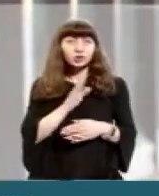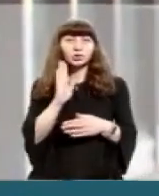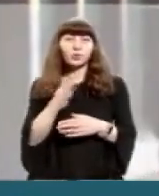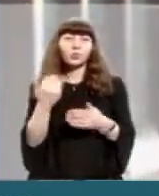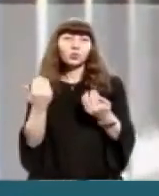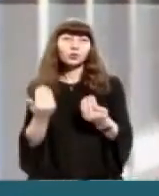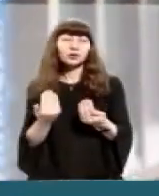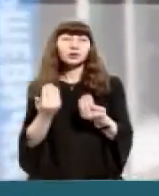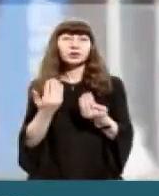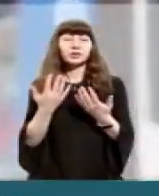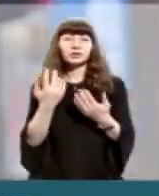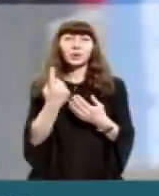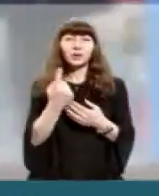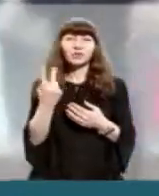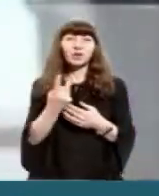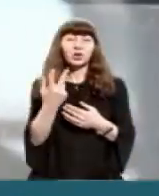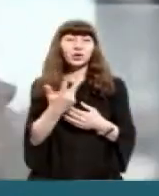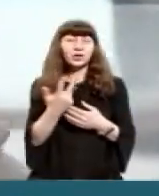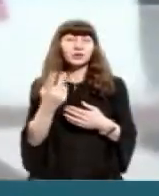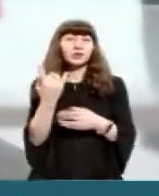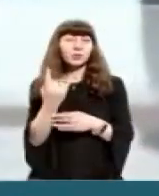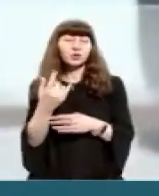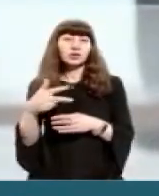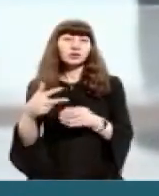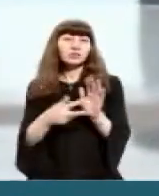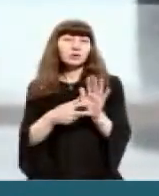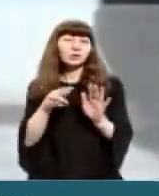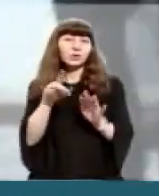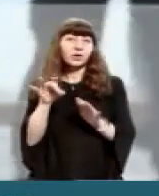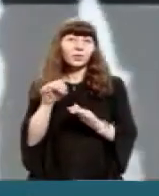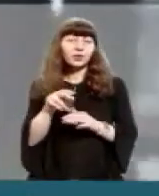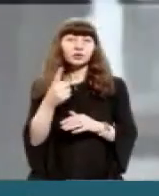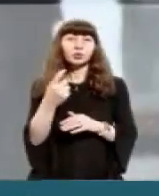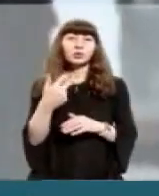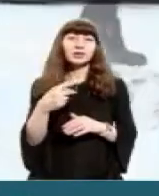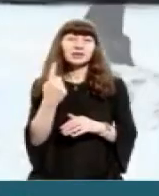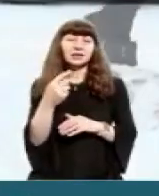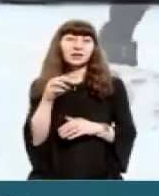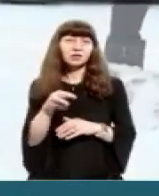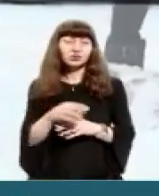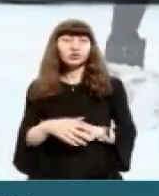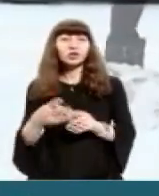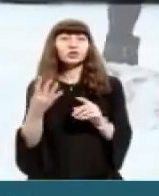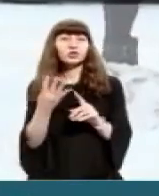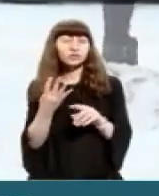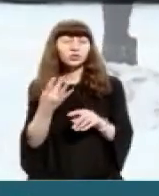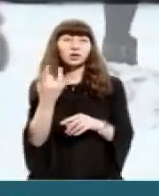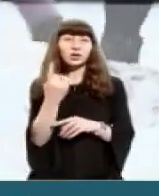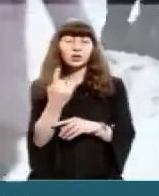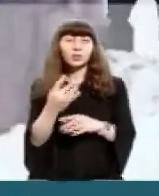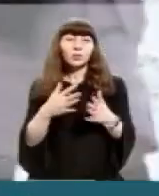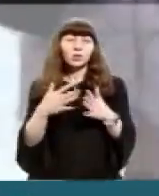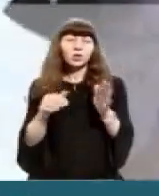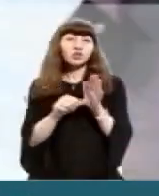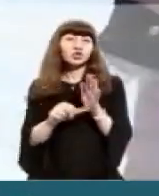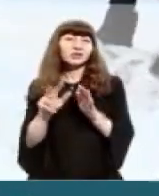теперь составляют на первого, второго и третьего ребенка 38 МРП или 131 100 тенге, на четвертого ребенка и более